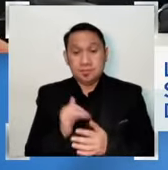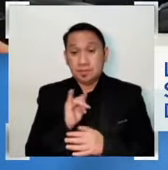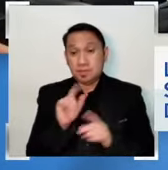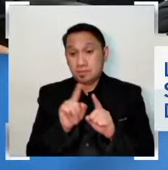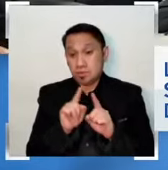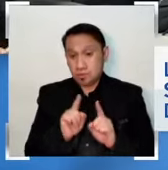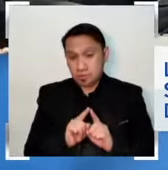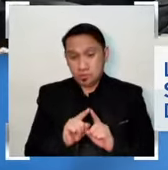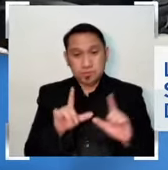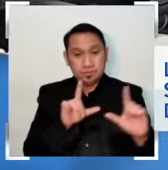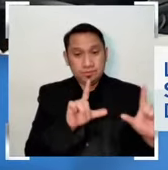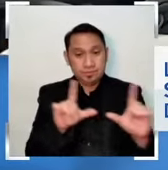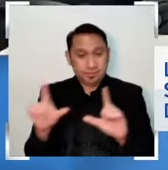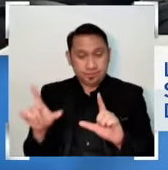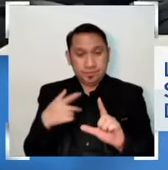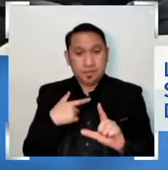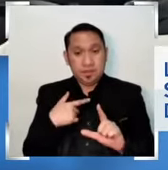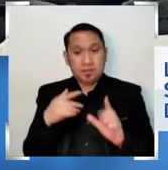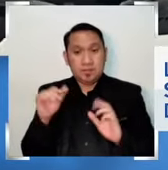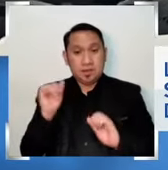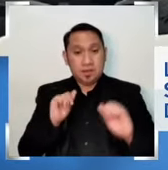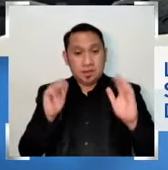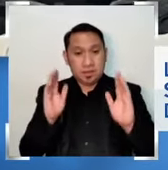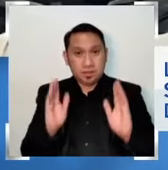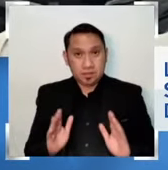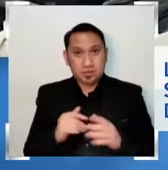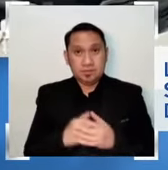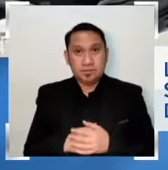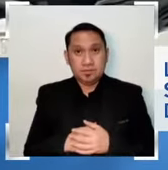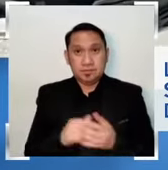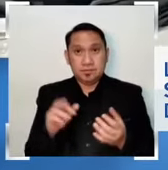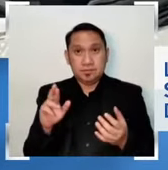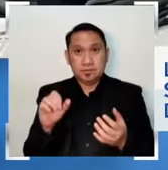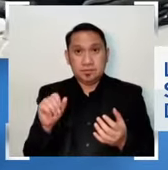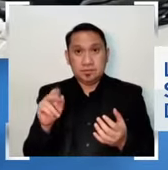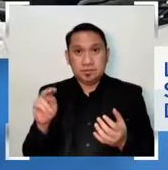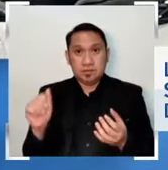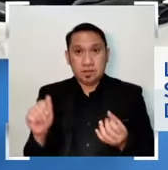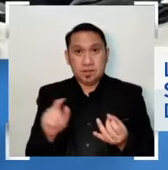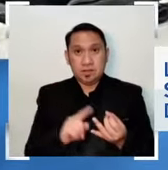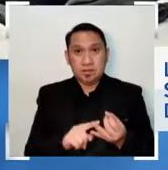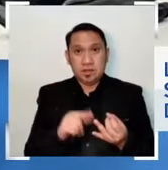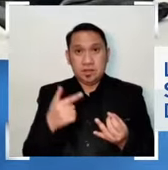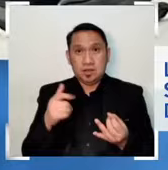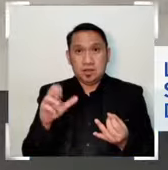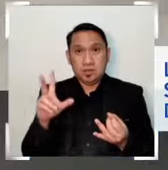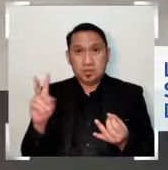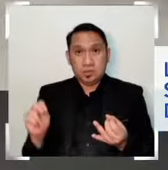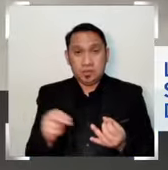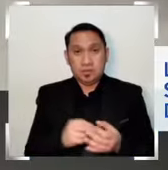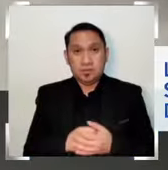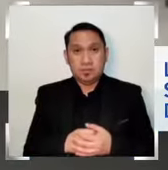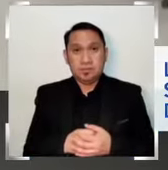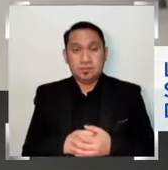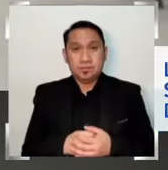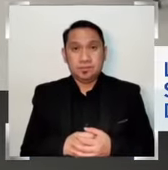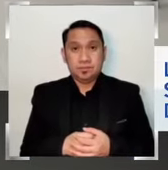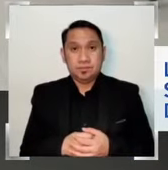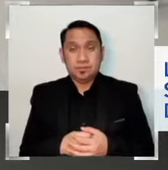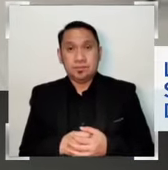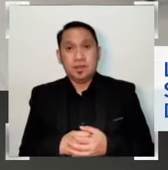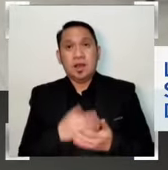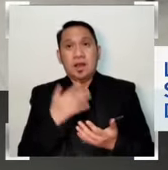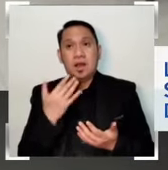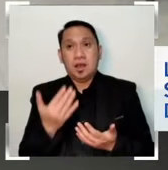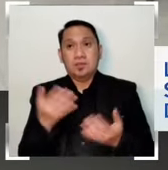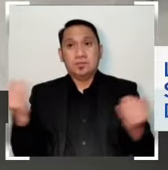ang mga showbiz personality na sina Rosana Roses at Gwen Garcia sa hiwalay na modus. Doon, nagpakilala